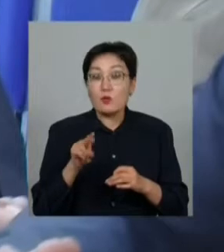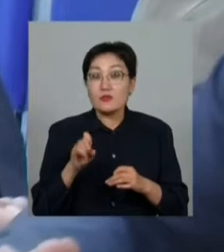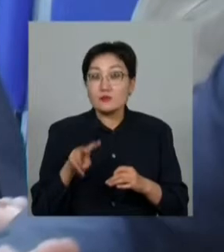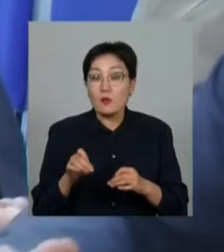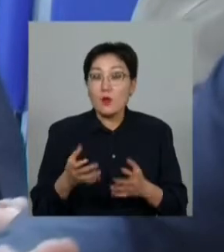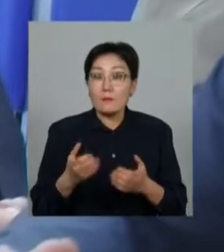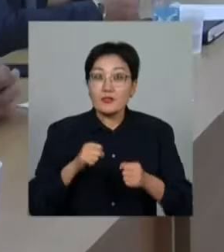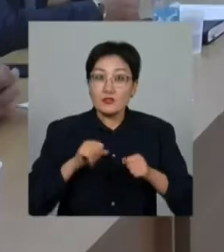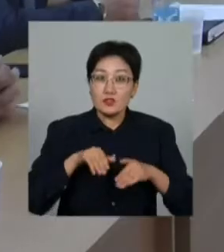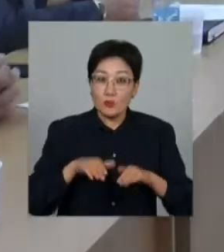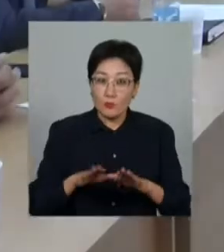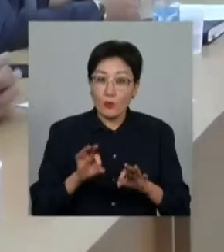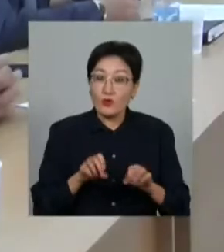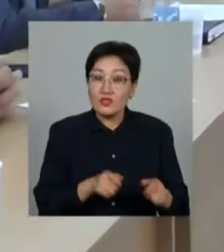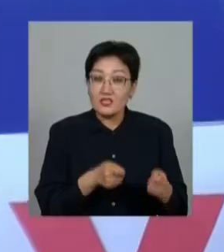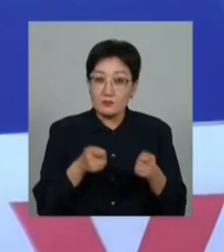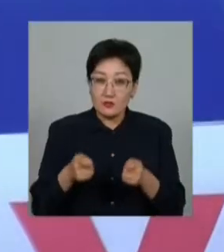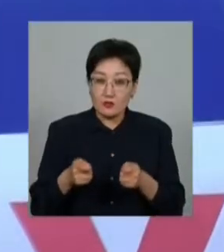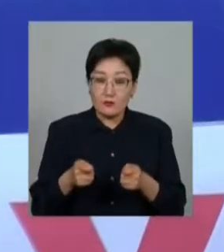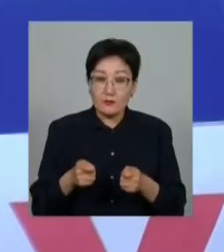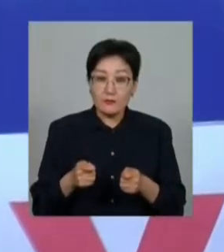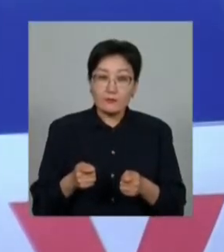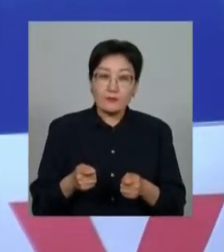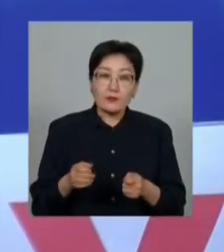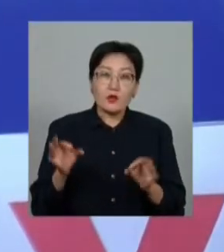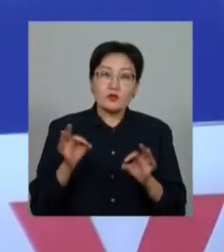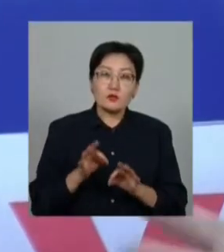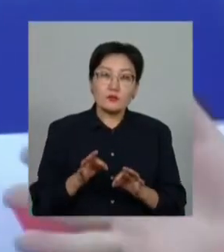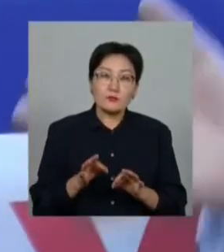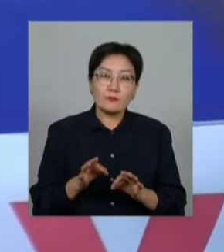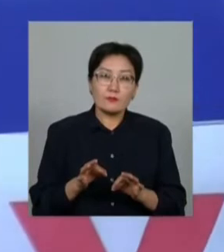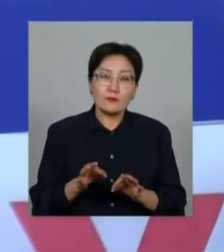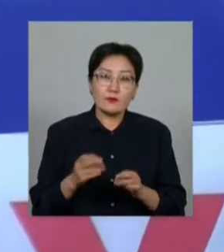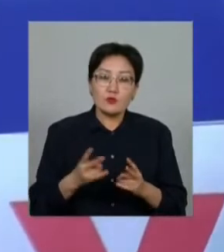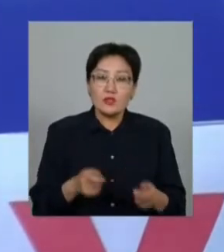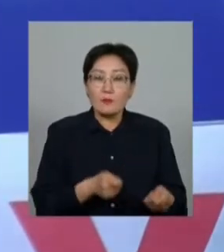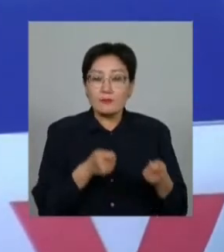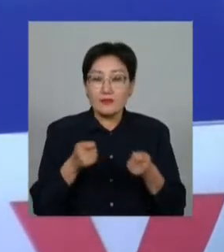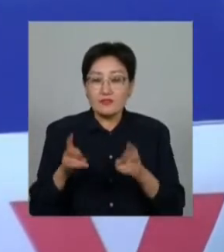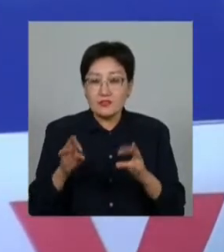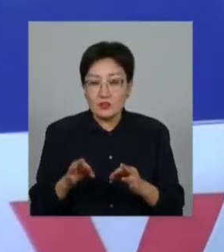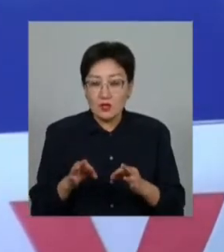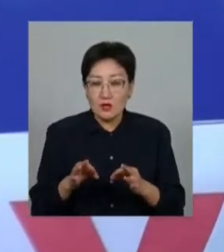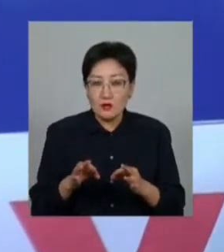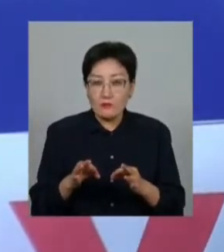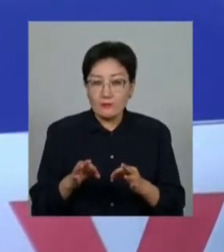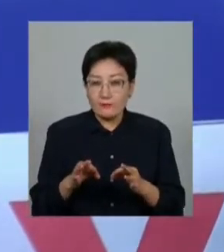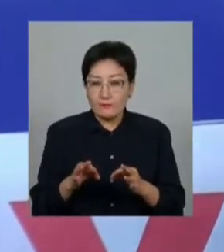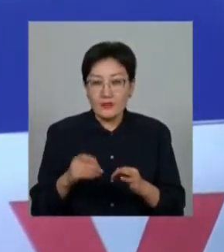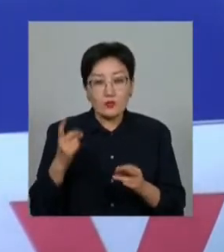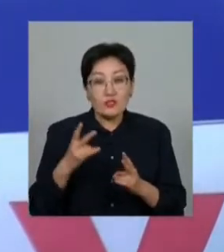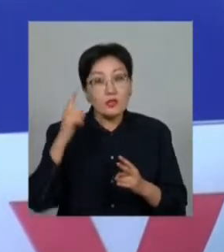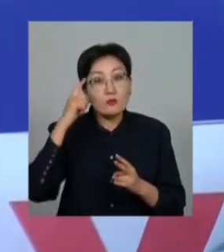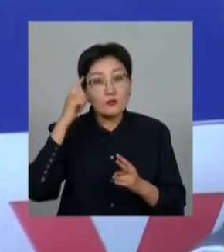принял решение о транспортировке она тут мин воды но альфа должен подумать